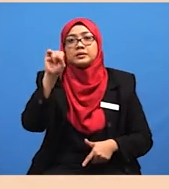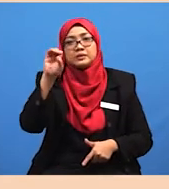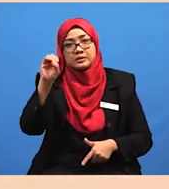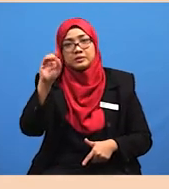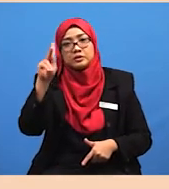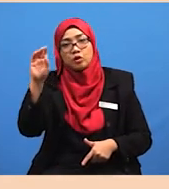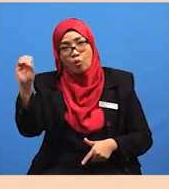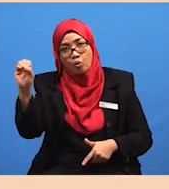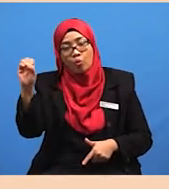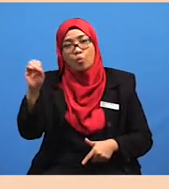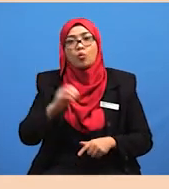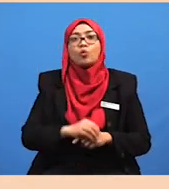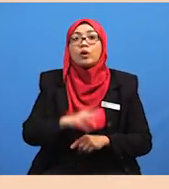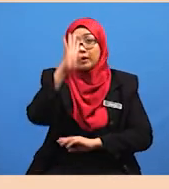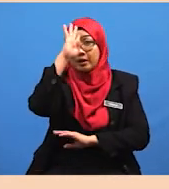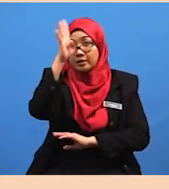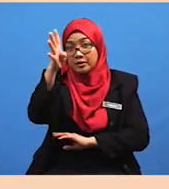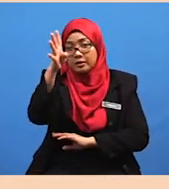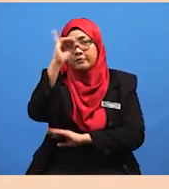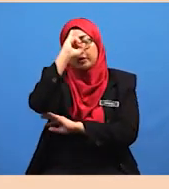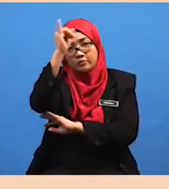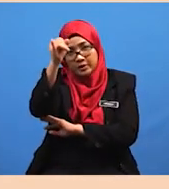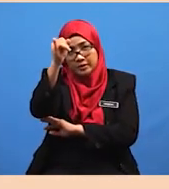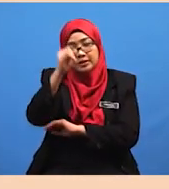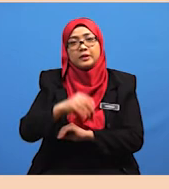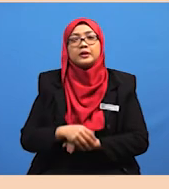kritis inovatif